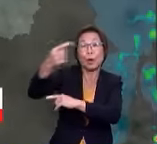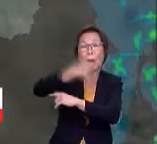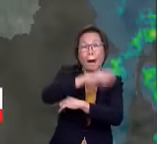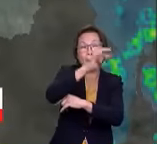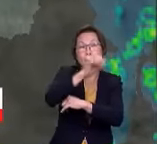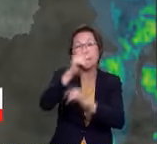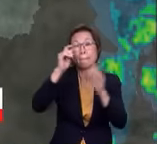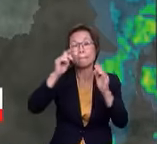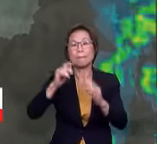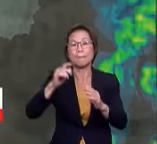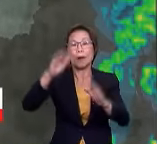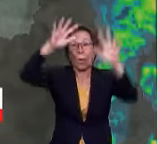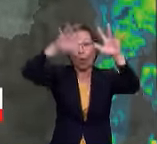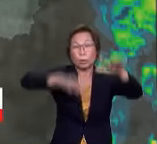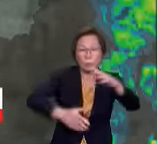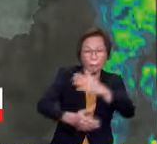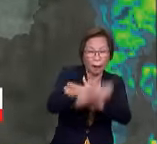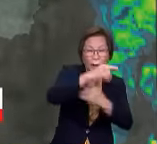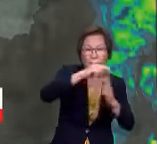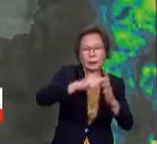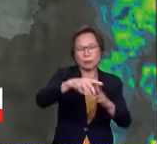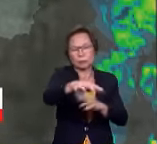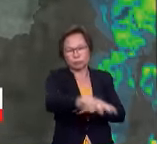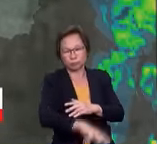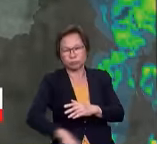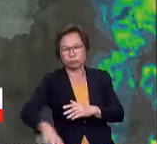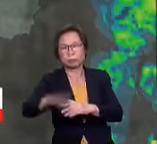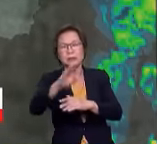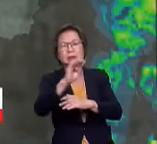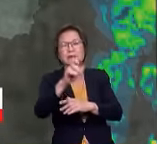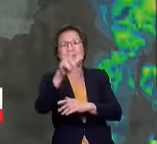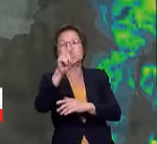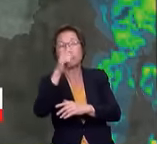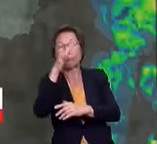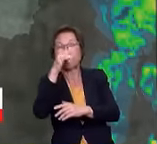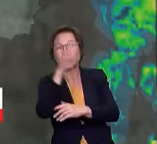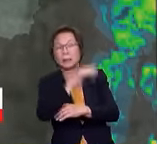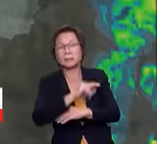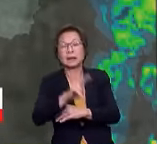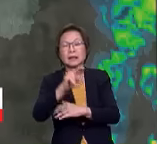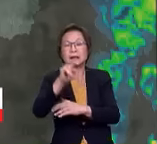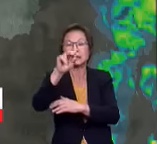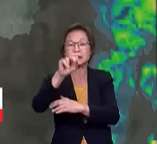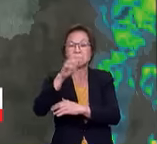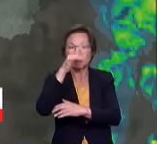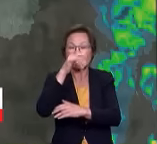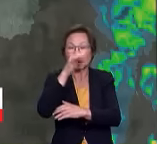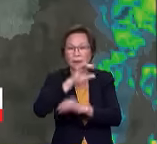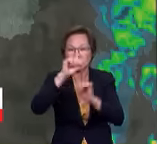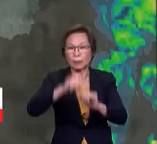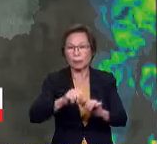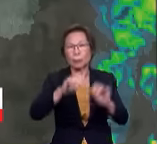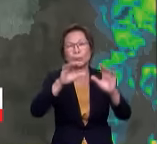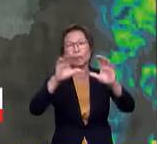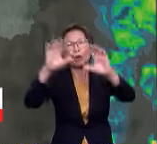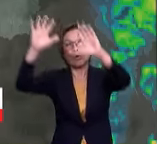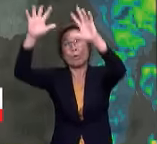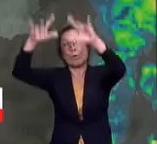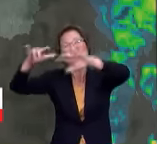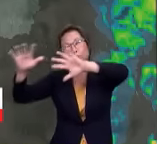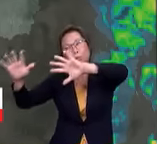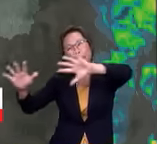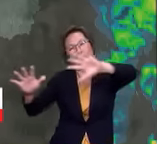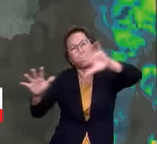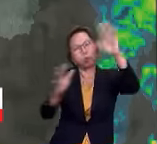hujan pagi dimulai bermula di sekitar Selat Melaka Utara dan juga Selatan dan ia boleh memasuki ke pesisir